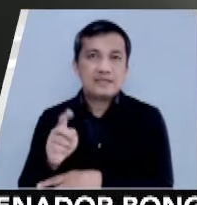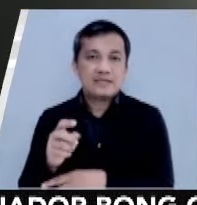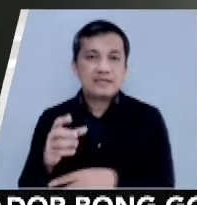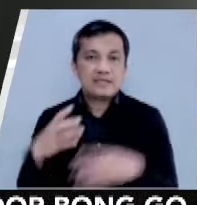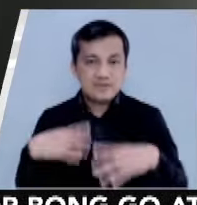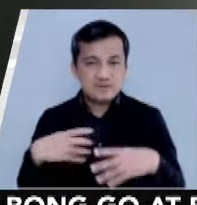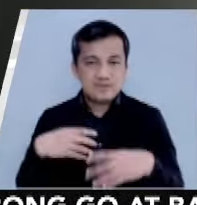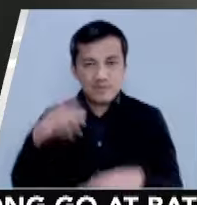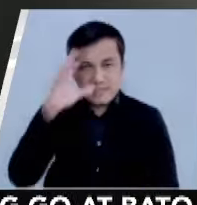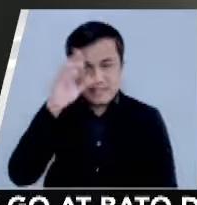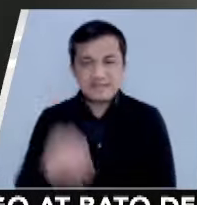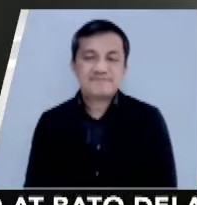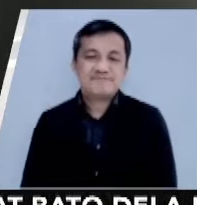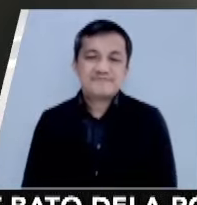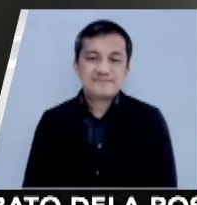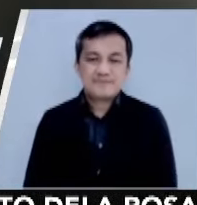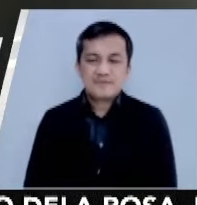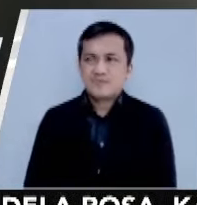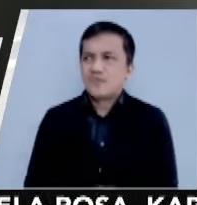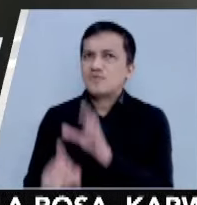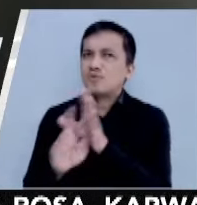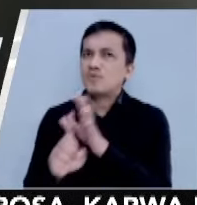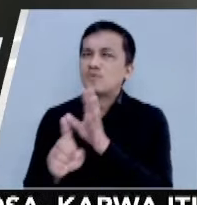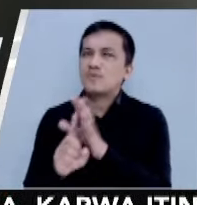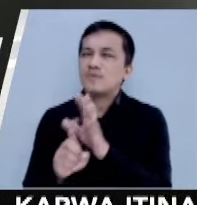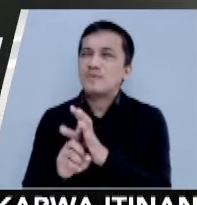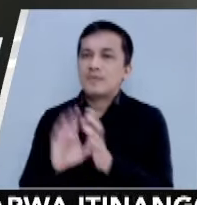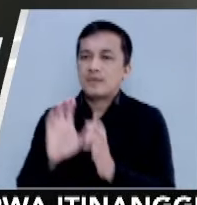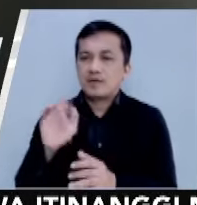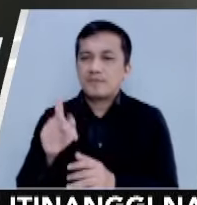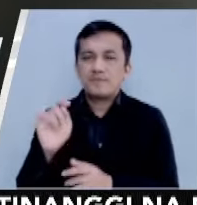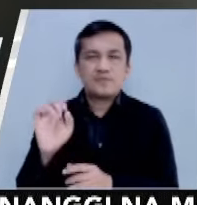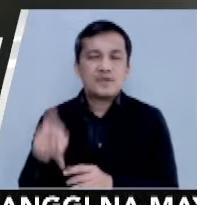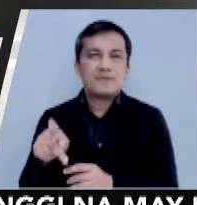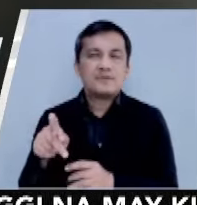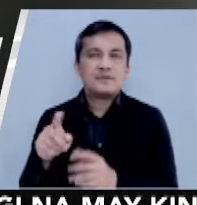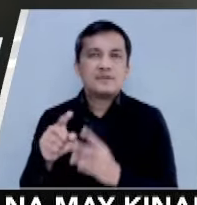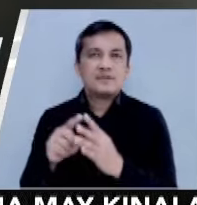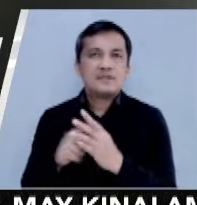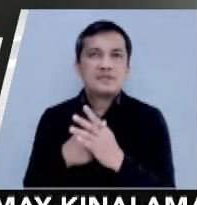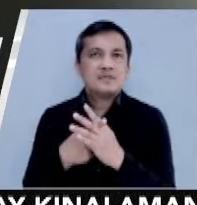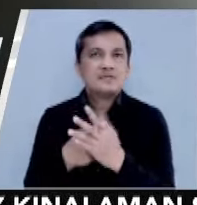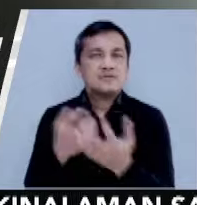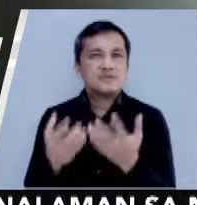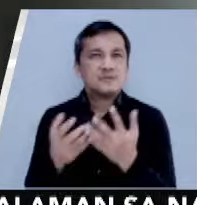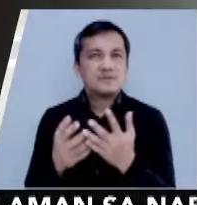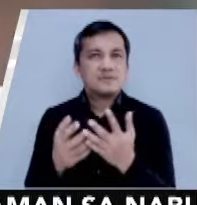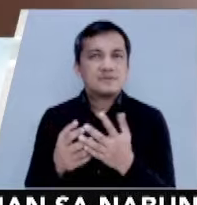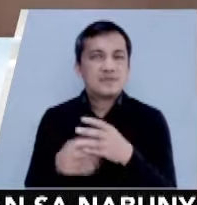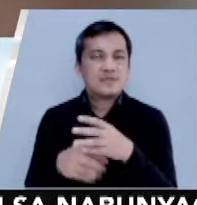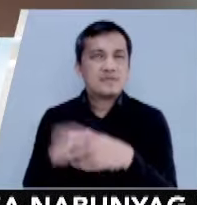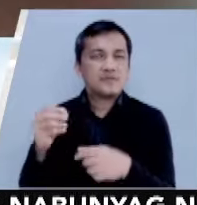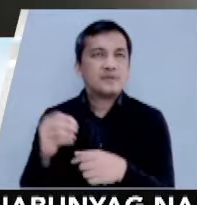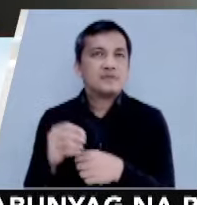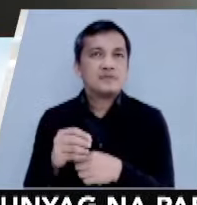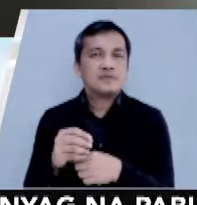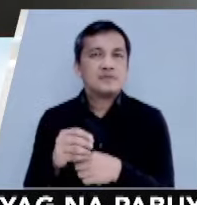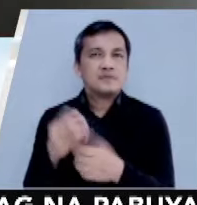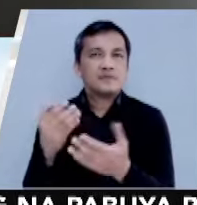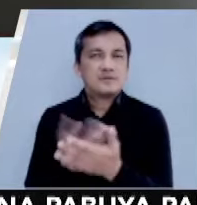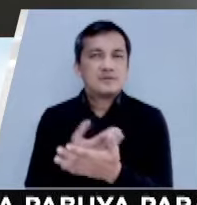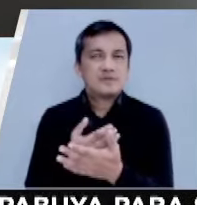Nauso siguro siya ang pag-crop top siguro simula sa paglabas ng bagong anyo ni